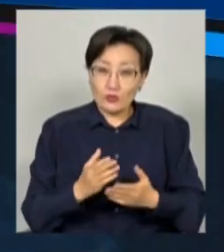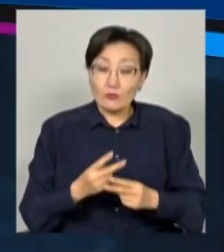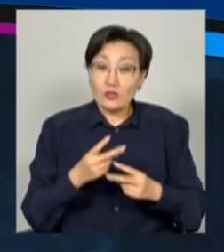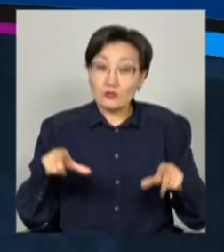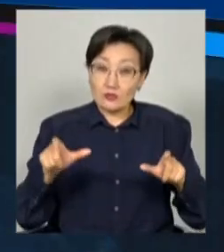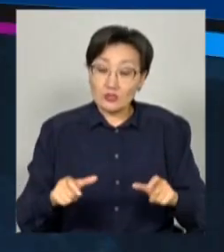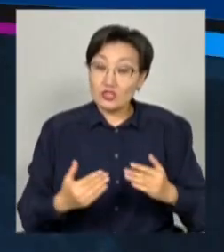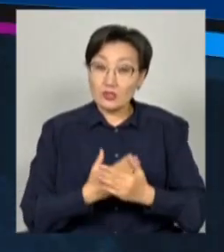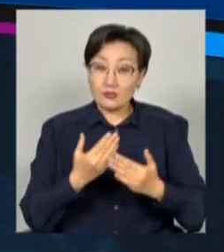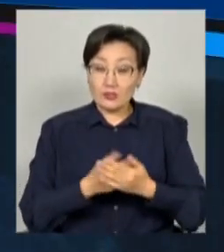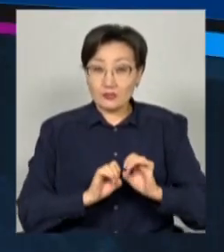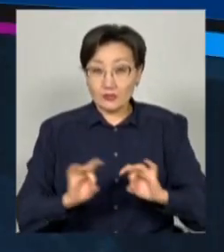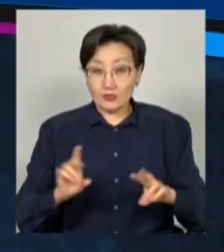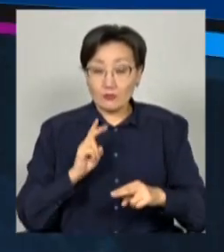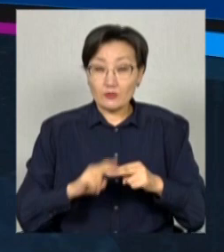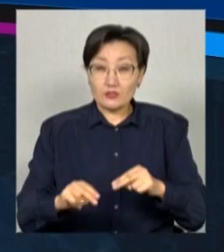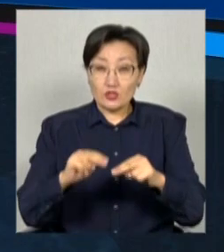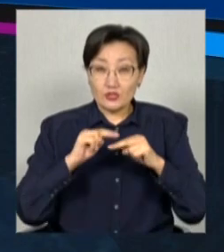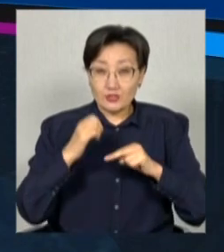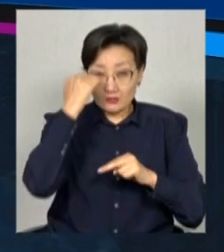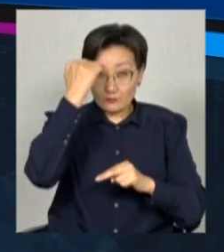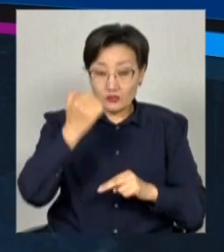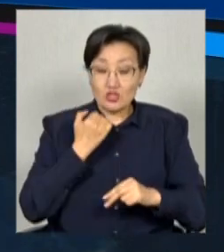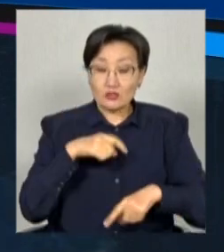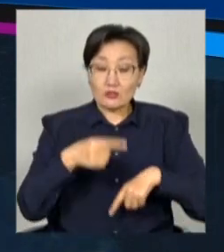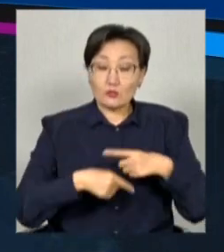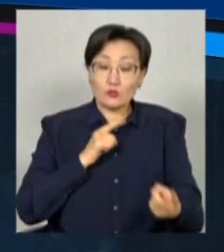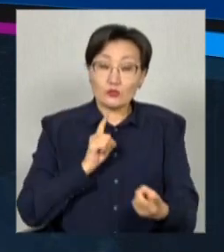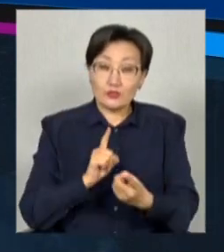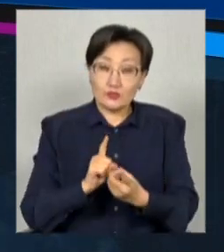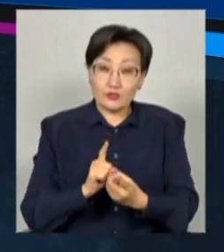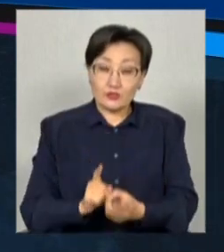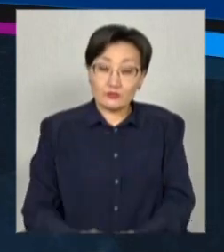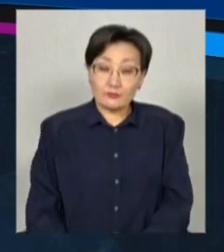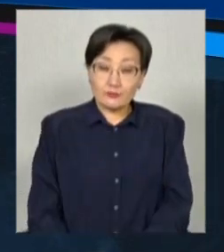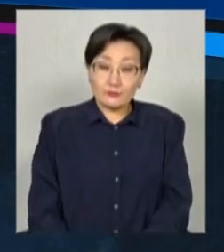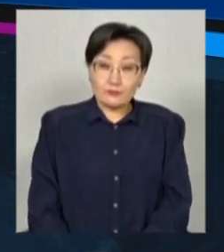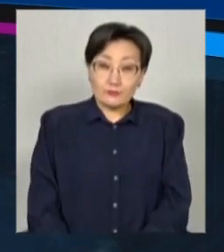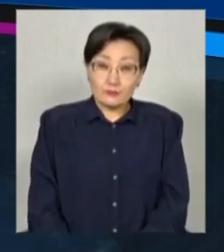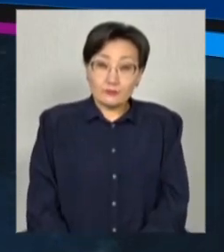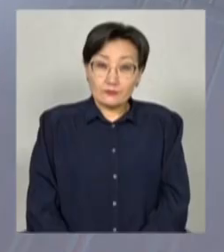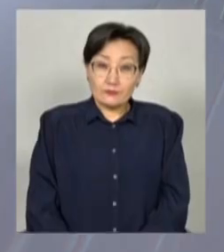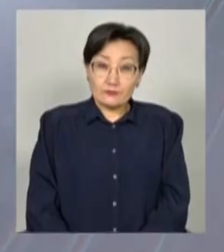Құрметті көрермен, әзірге айтарымыз осы. Сағат 19:00-де қорытынды жаңалықтарда қайта жүздескенше.